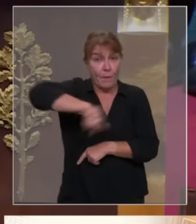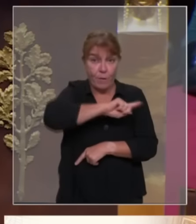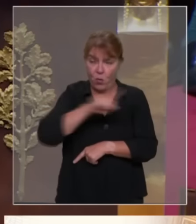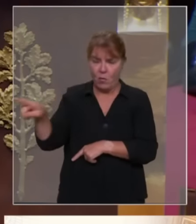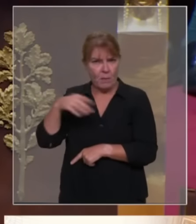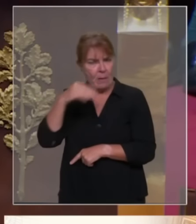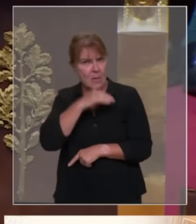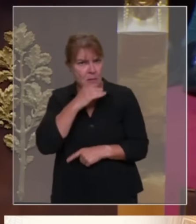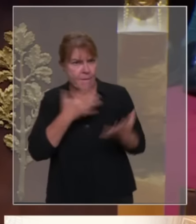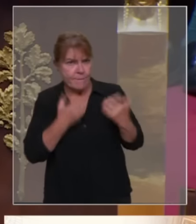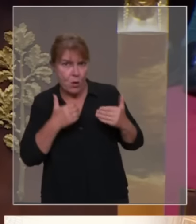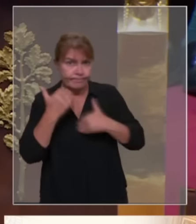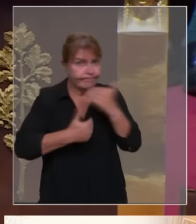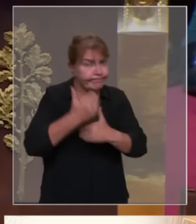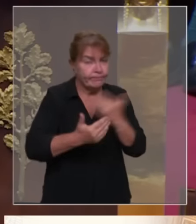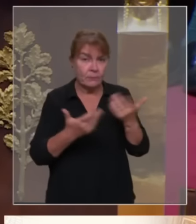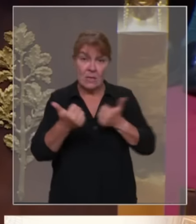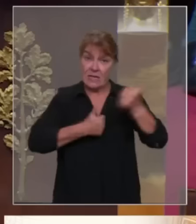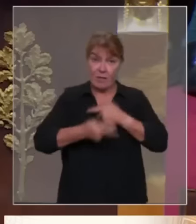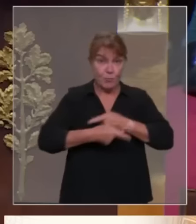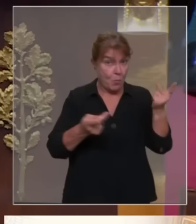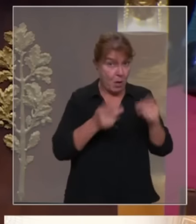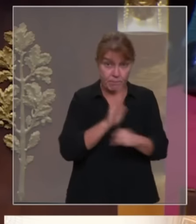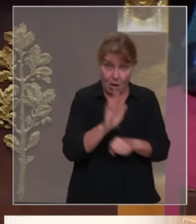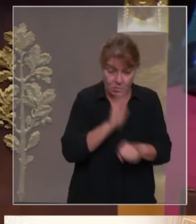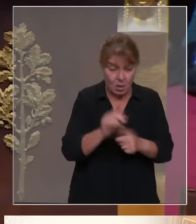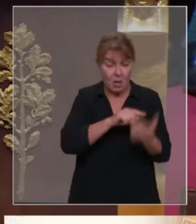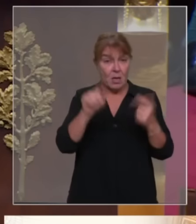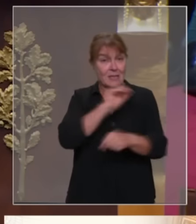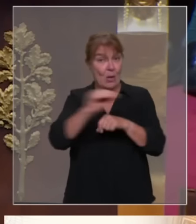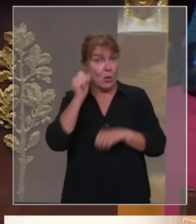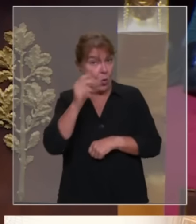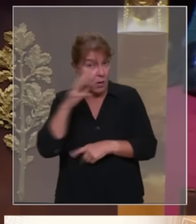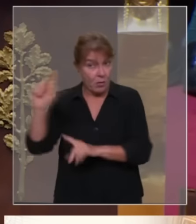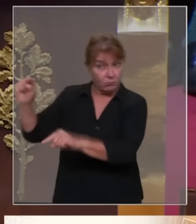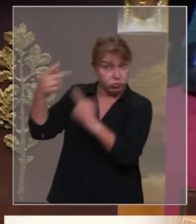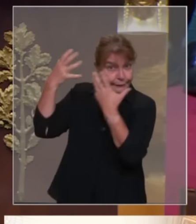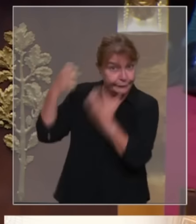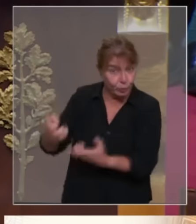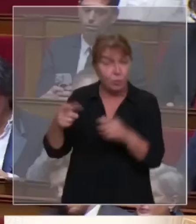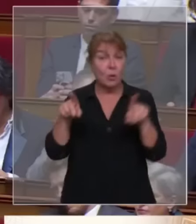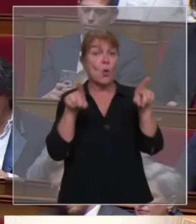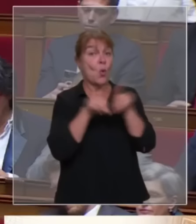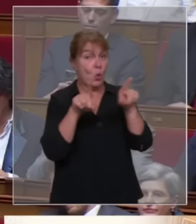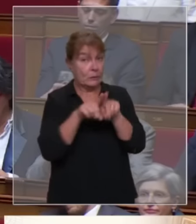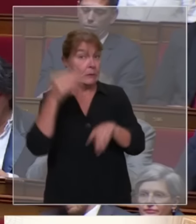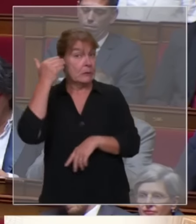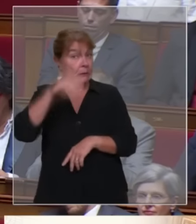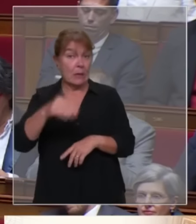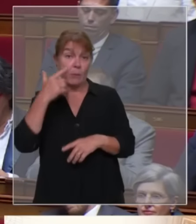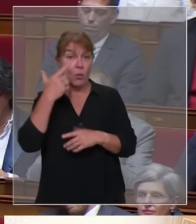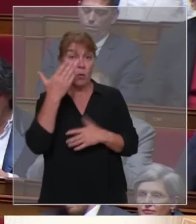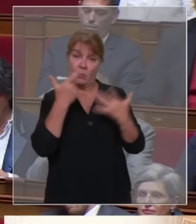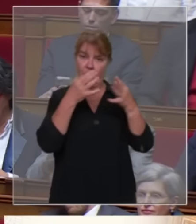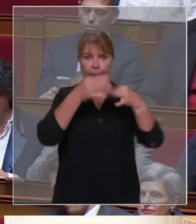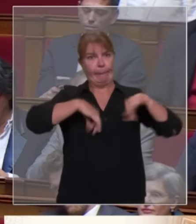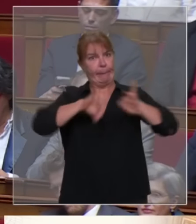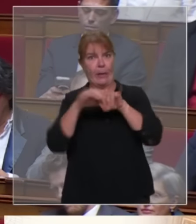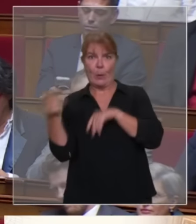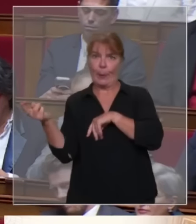justifiées. Service public plus efficace, sécurité au quotidien, mais aussi, j'en suis convaincu, pour que notre pays retrouve le